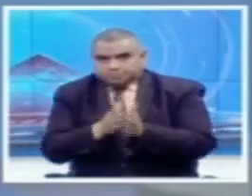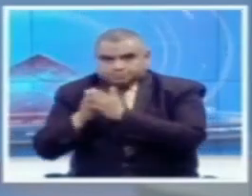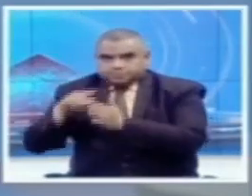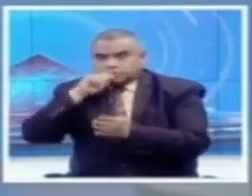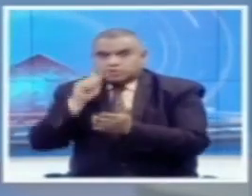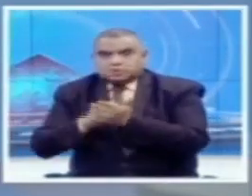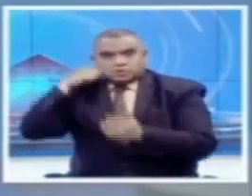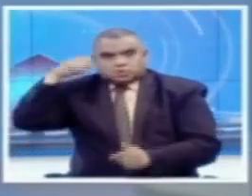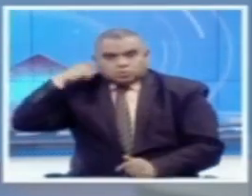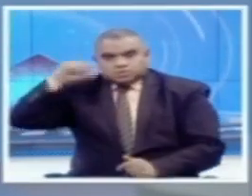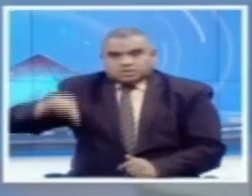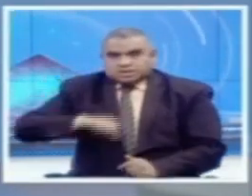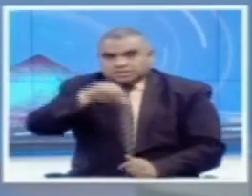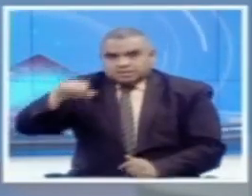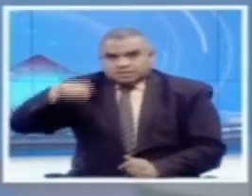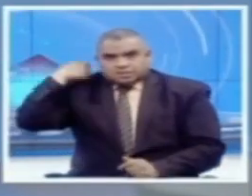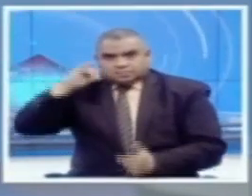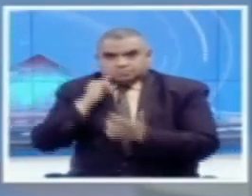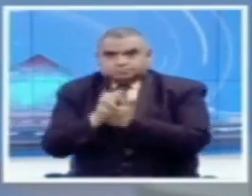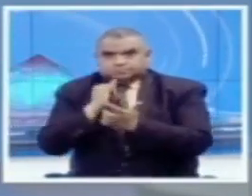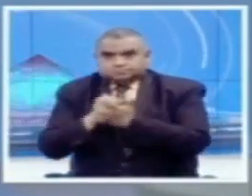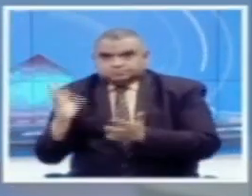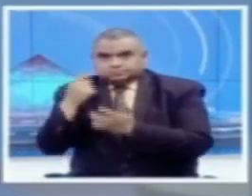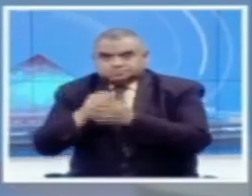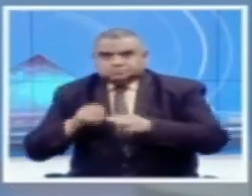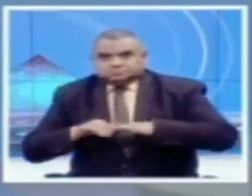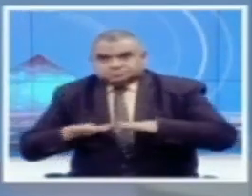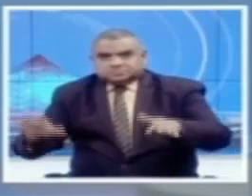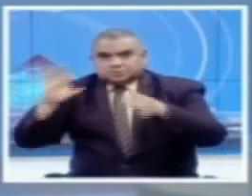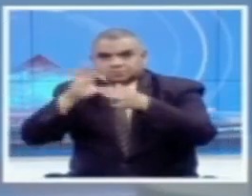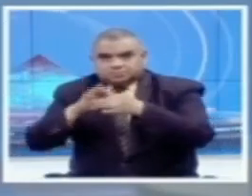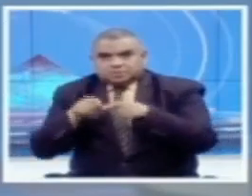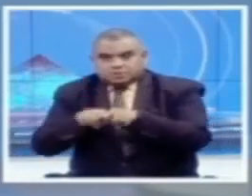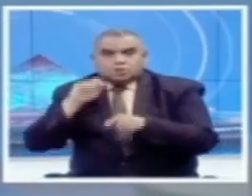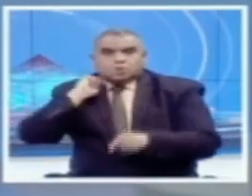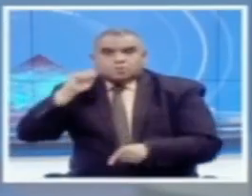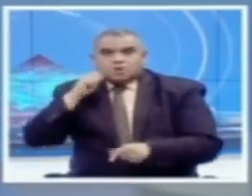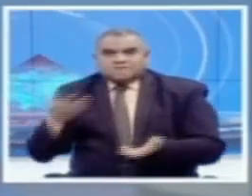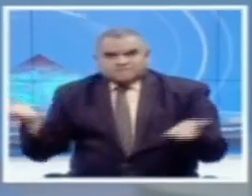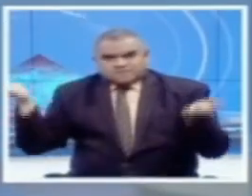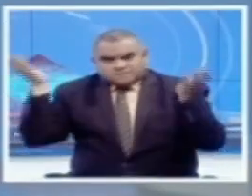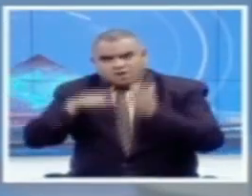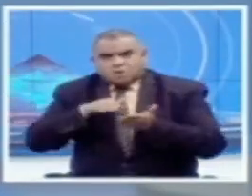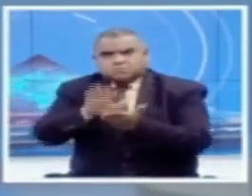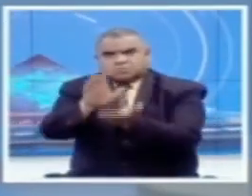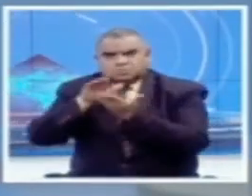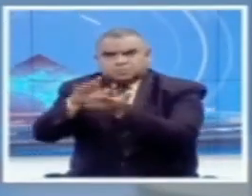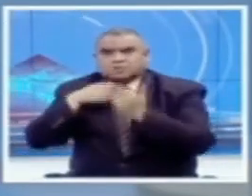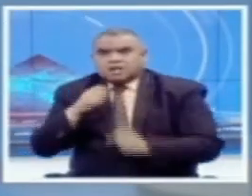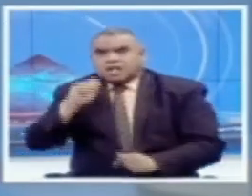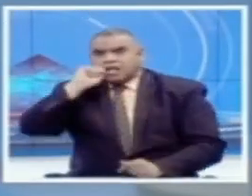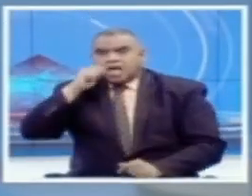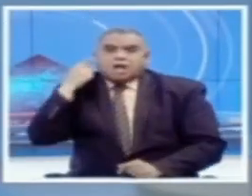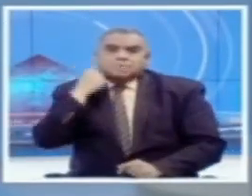أكدت وزارة التموين أن المديريات التابعة لها ضخت بالتعاون مع المحافظات كميات كبيرة من اللحوم